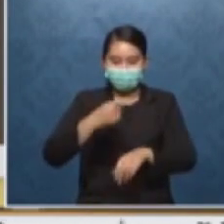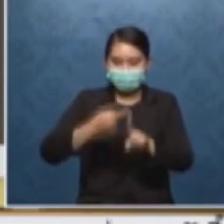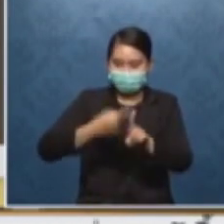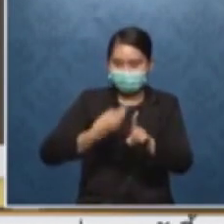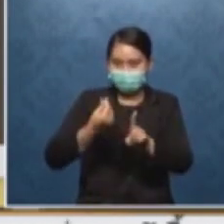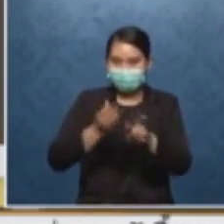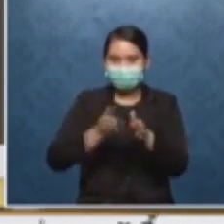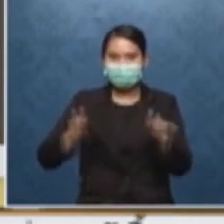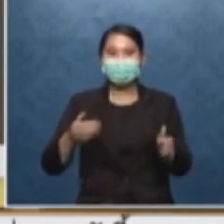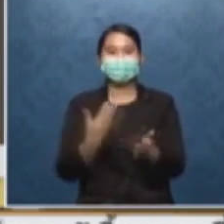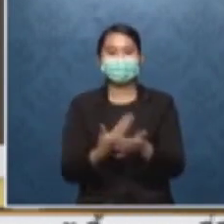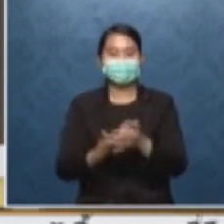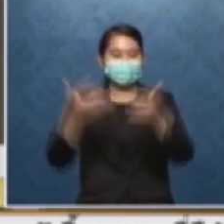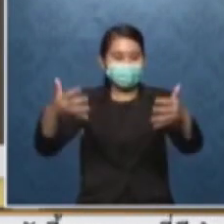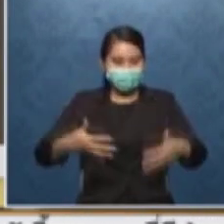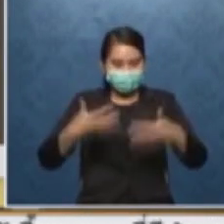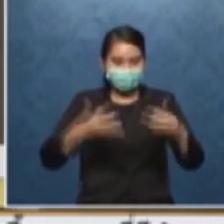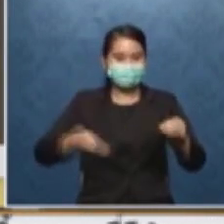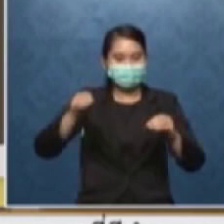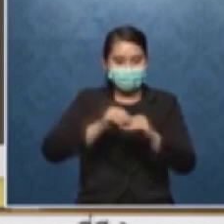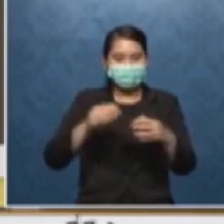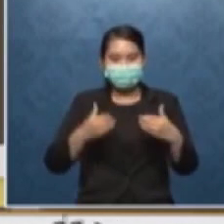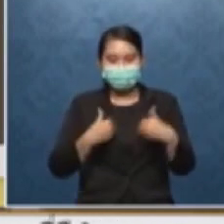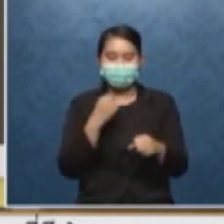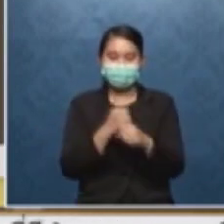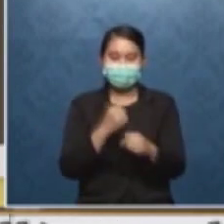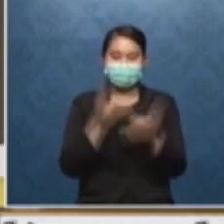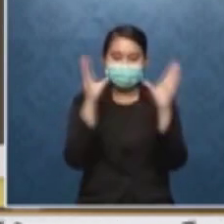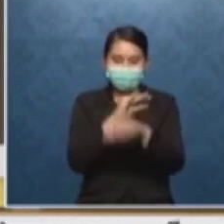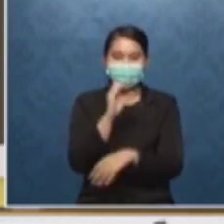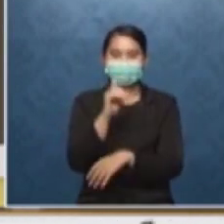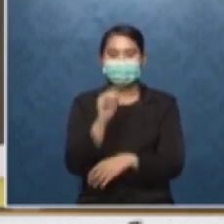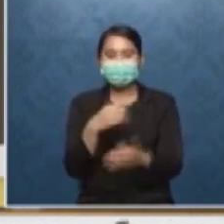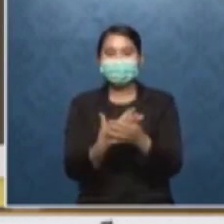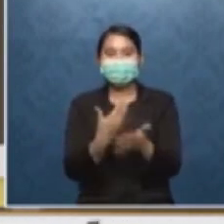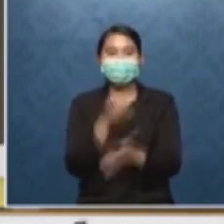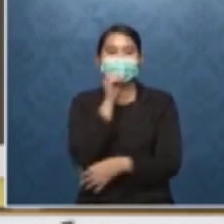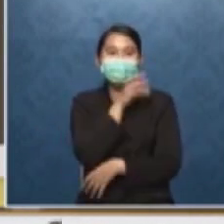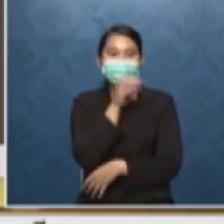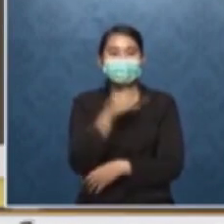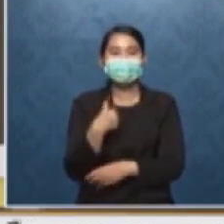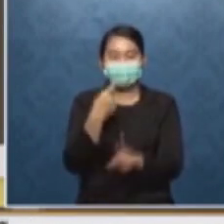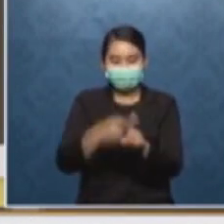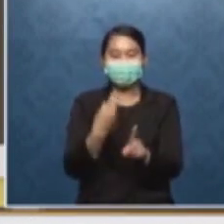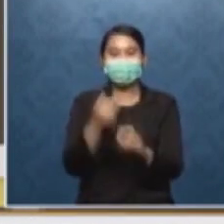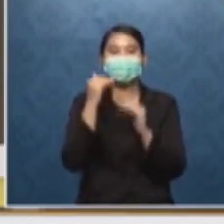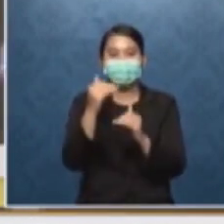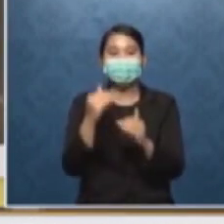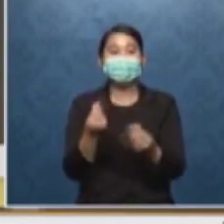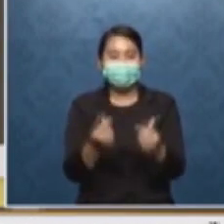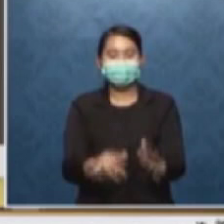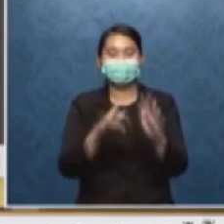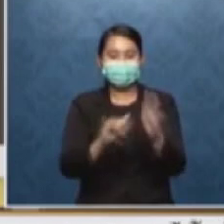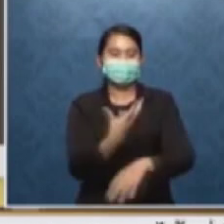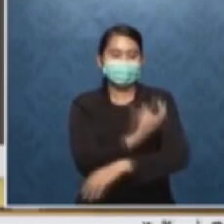รายได้ปกติของท่านจะกลับคืนมาท่านไปทำงานได้มีโอทามีเบี้ยขยันเหมือนเดิมได้ภายในกี่เดือนจะฉีดวัคซีนเสร็จ